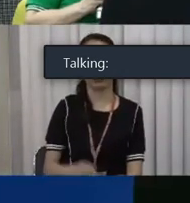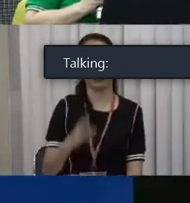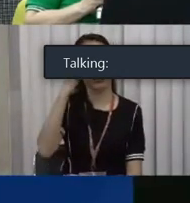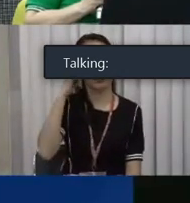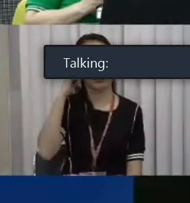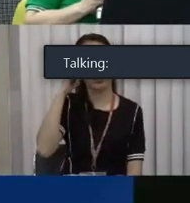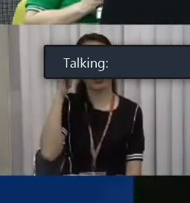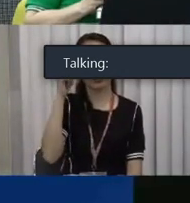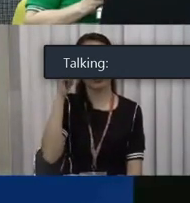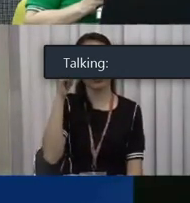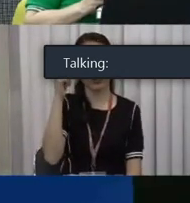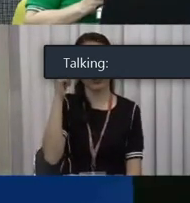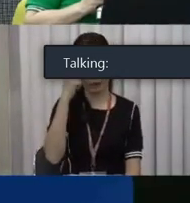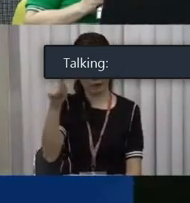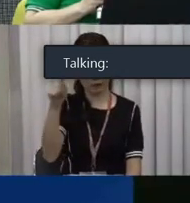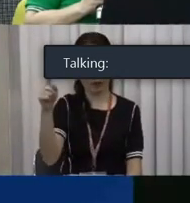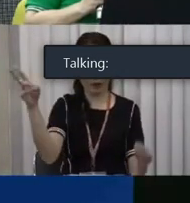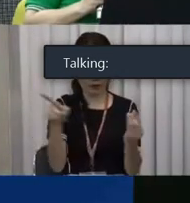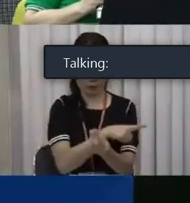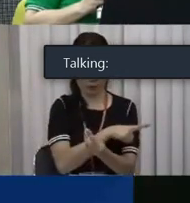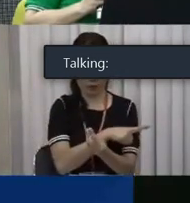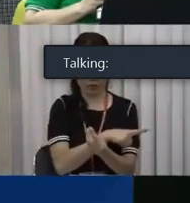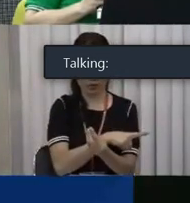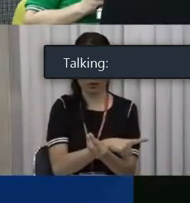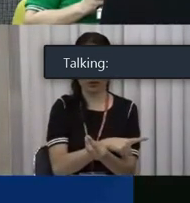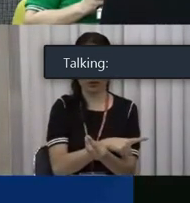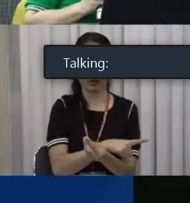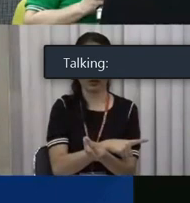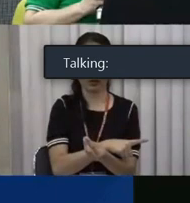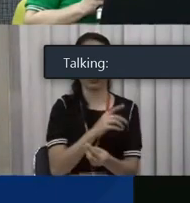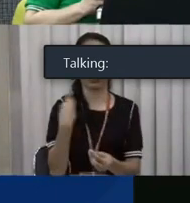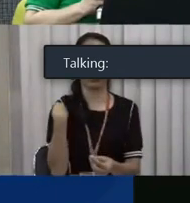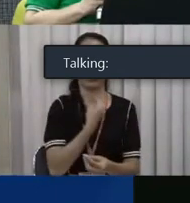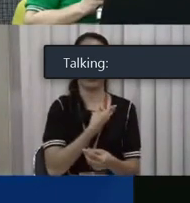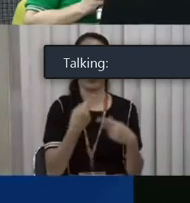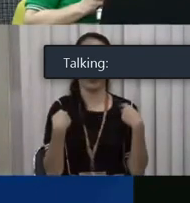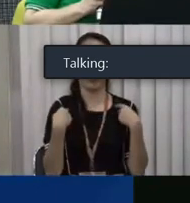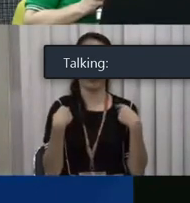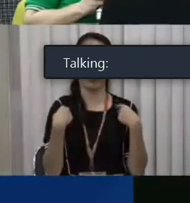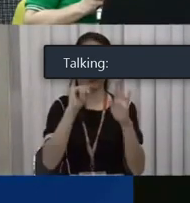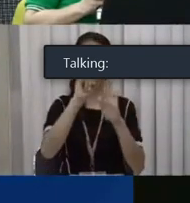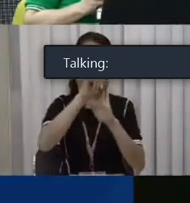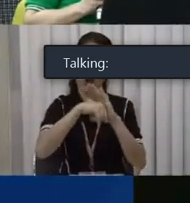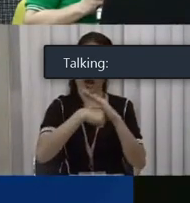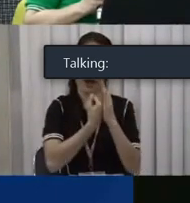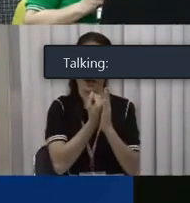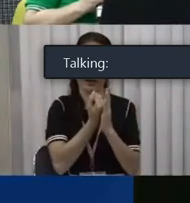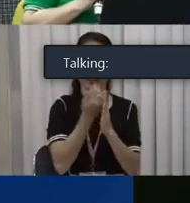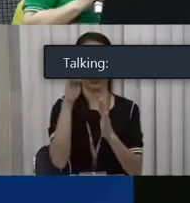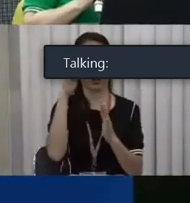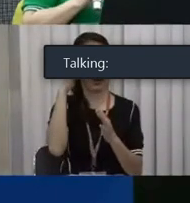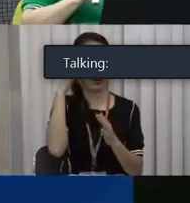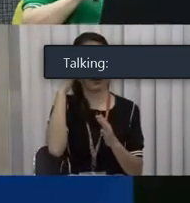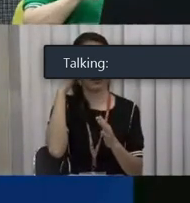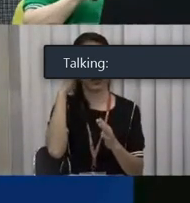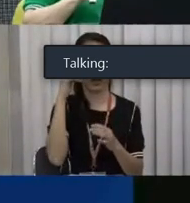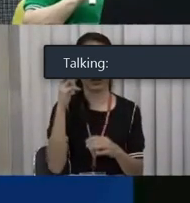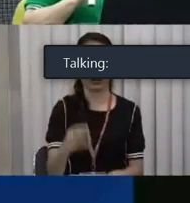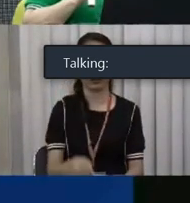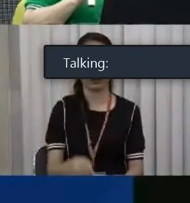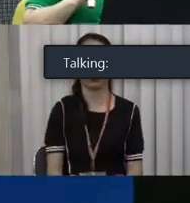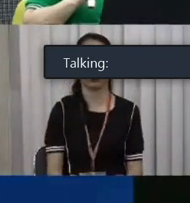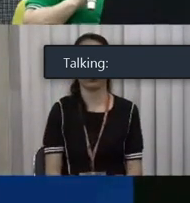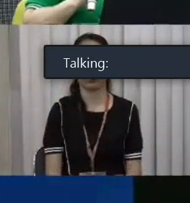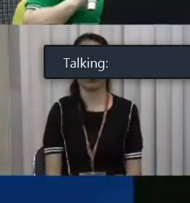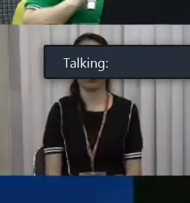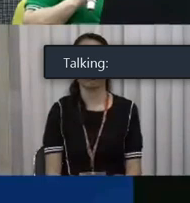Katong gi-mention nato ganina nga dili ta pwedeng papahawaon lang no sa atong employer. So this is considered that an employee is at